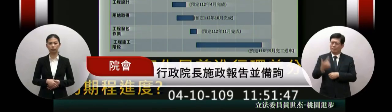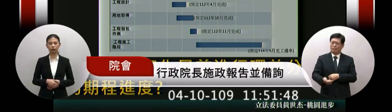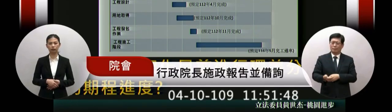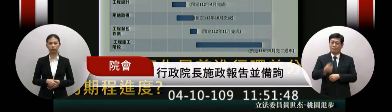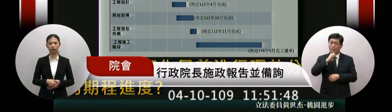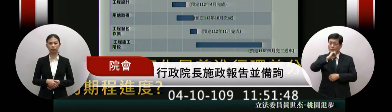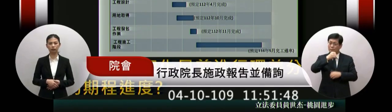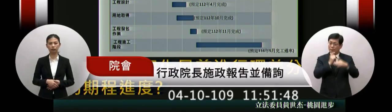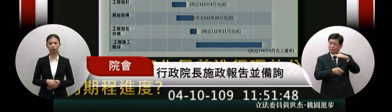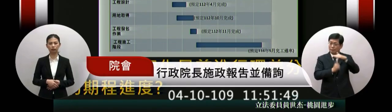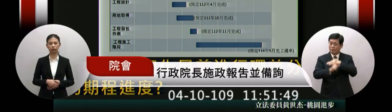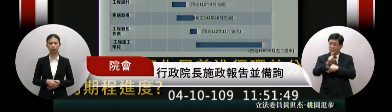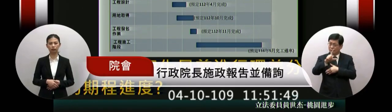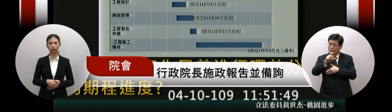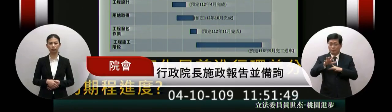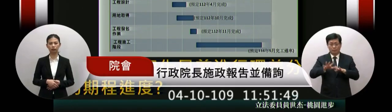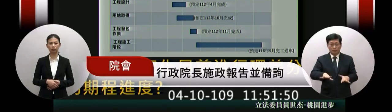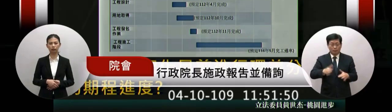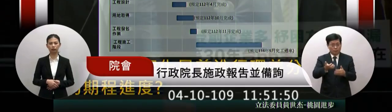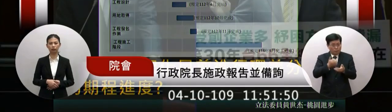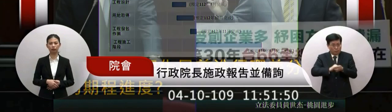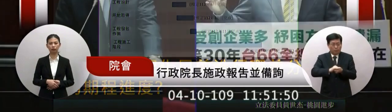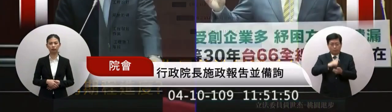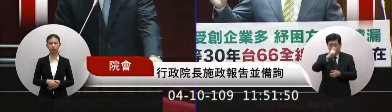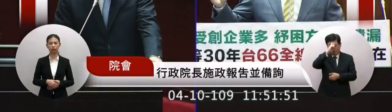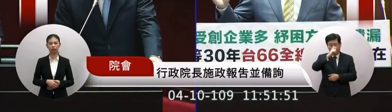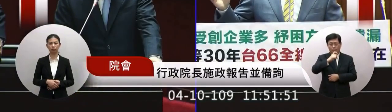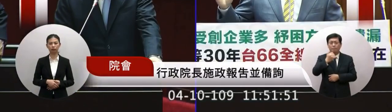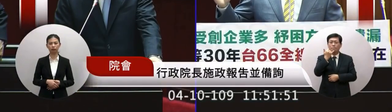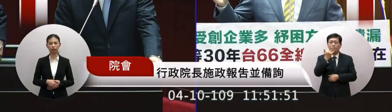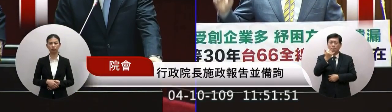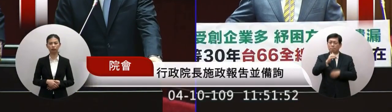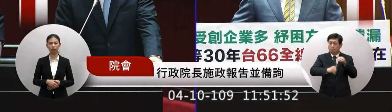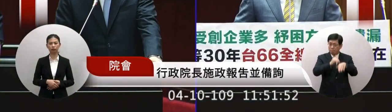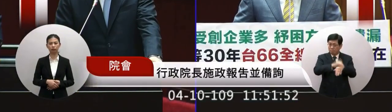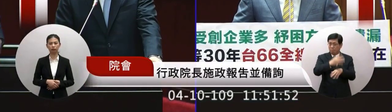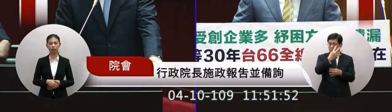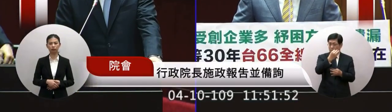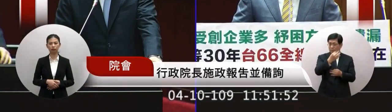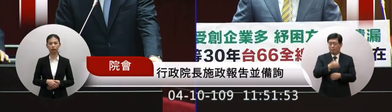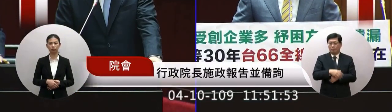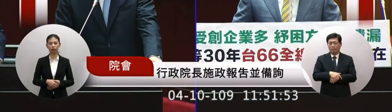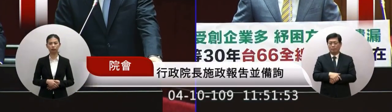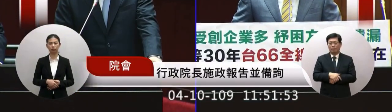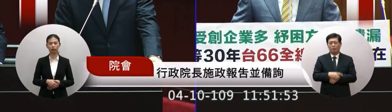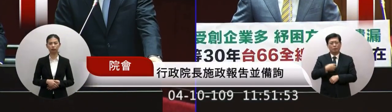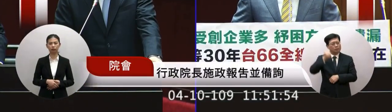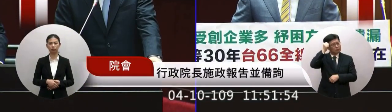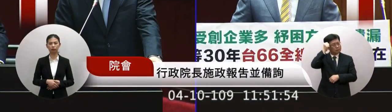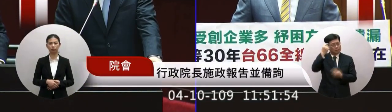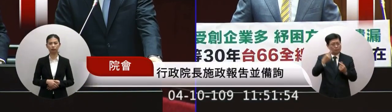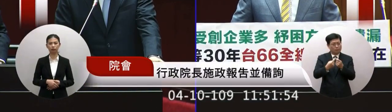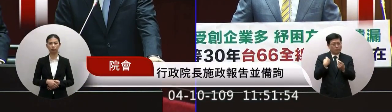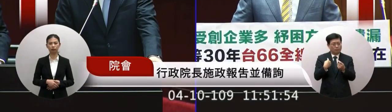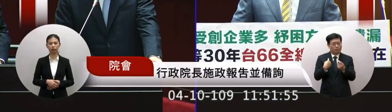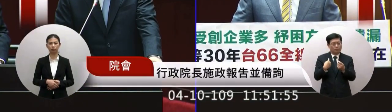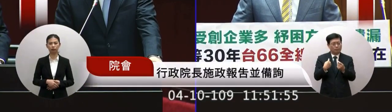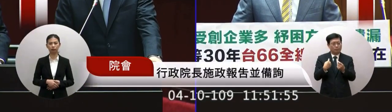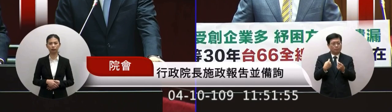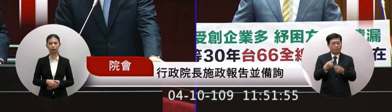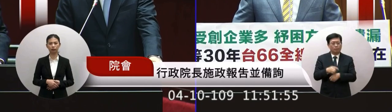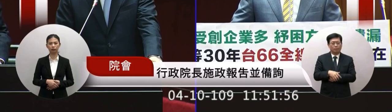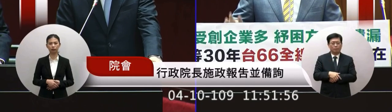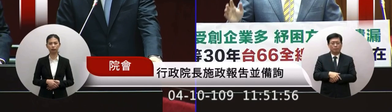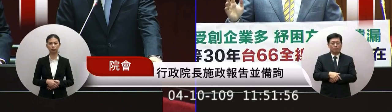是台六十六线目前他们预定希望好能够完成的这个期程哈。因为我记得在去年的时候哈，其